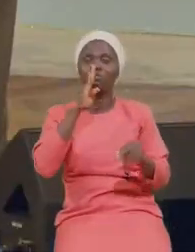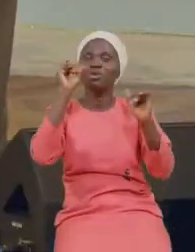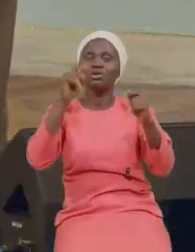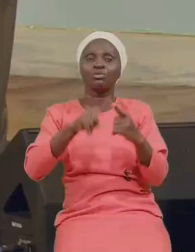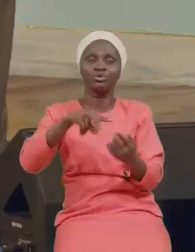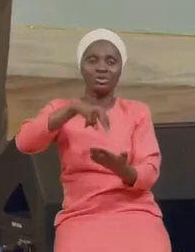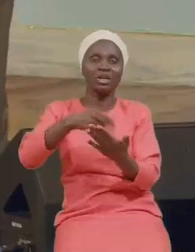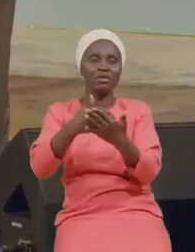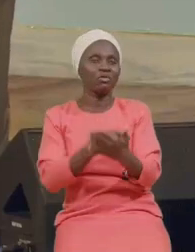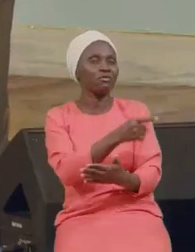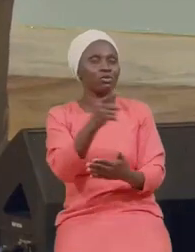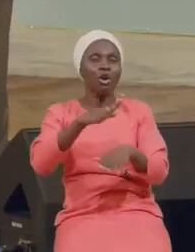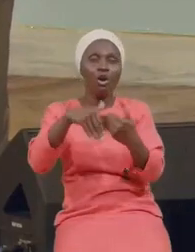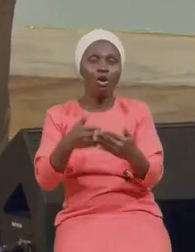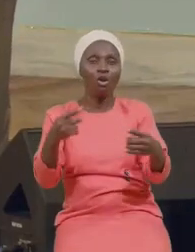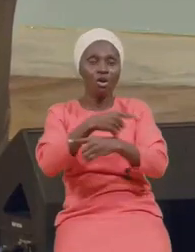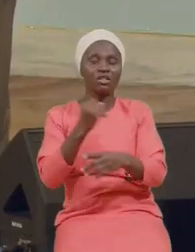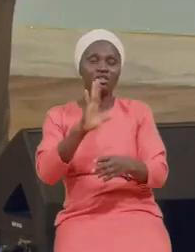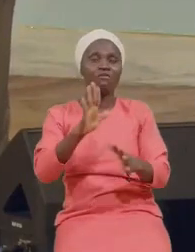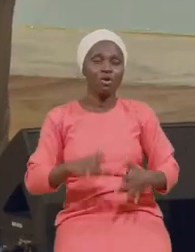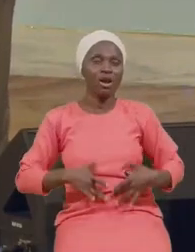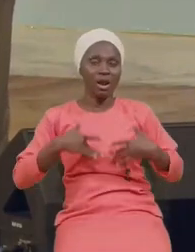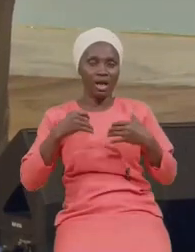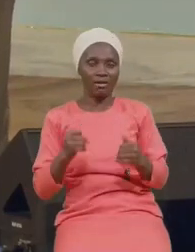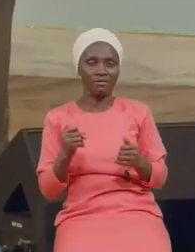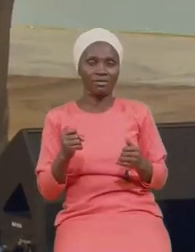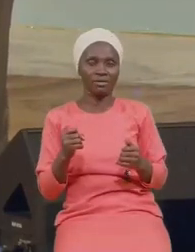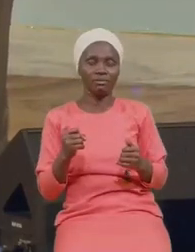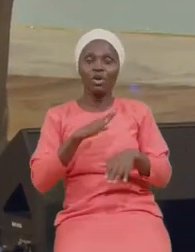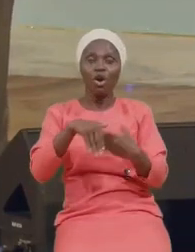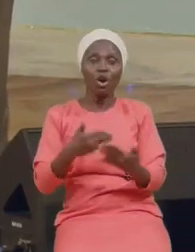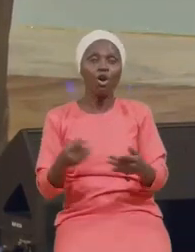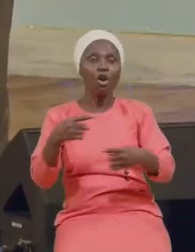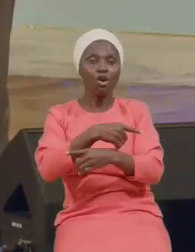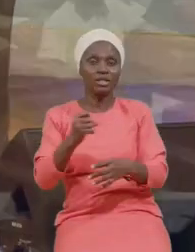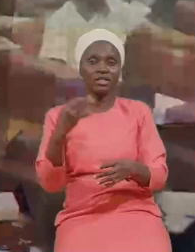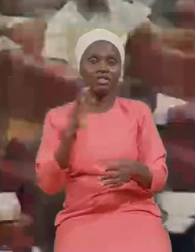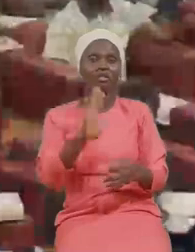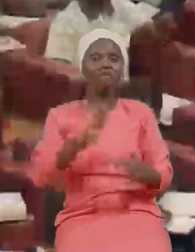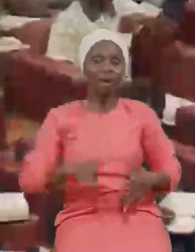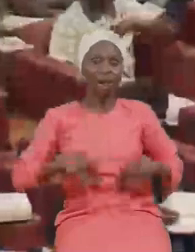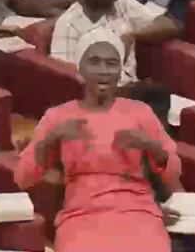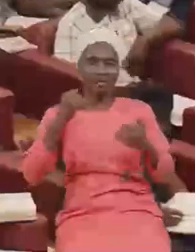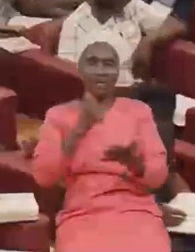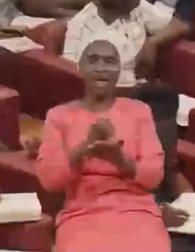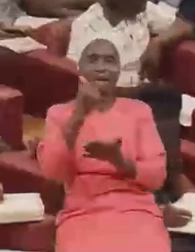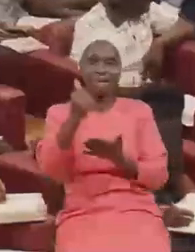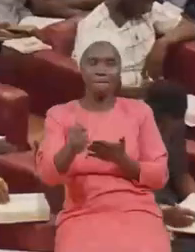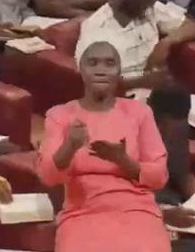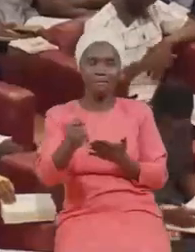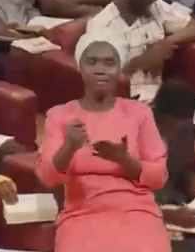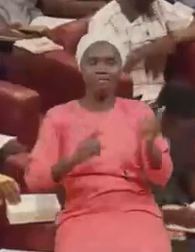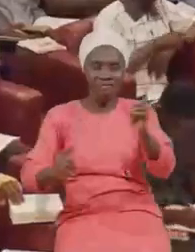tant que tu vivras ta que tu vivras quelqu'un là-bas dit